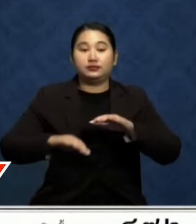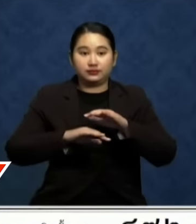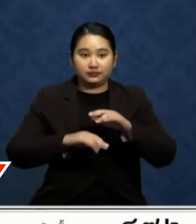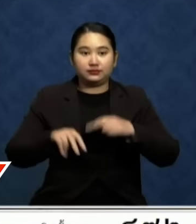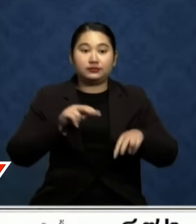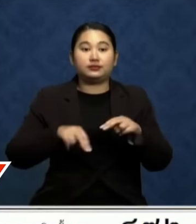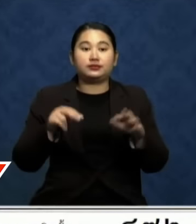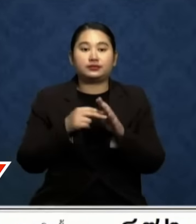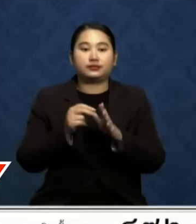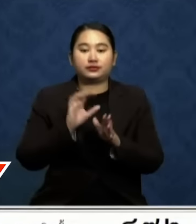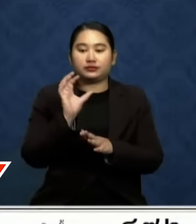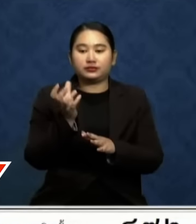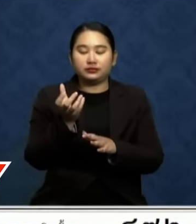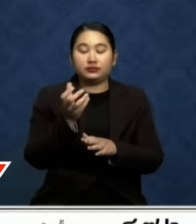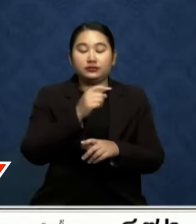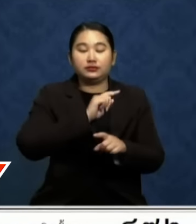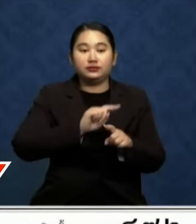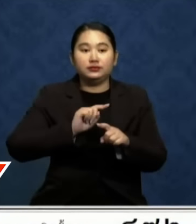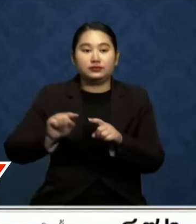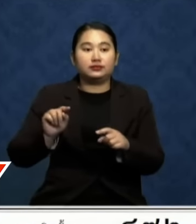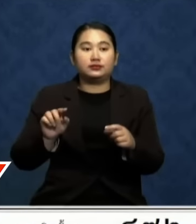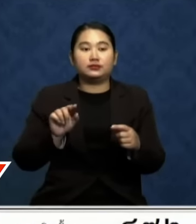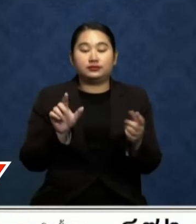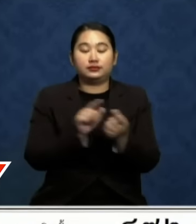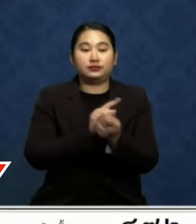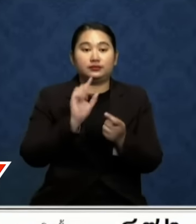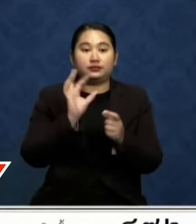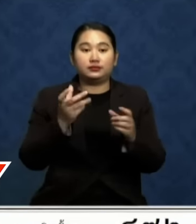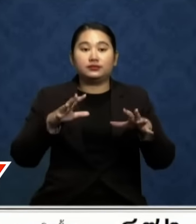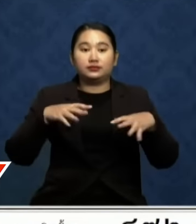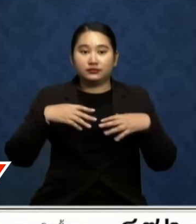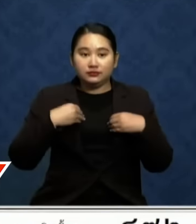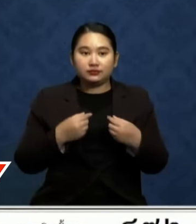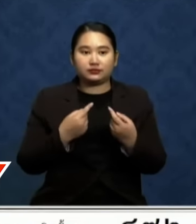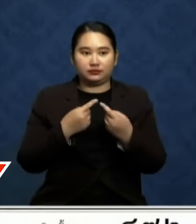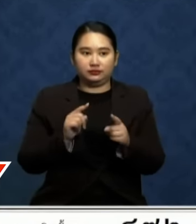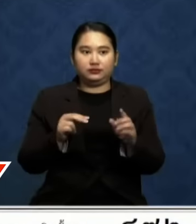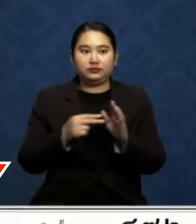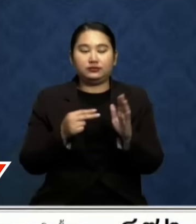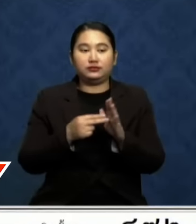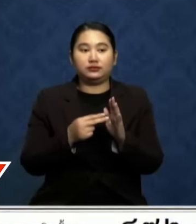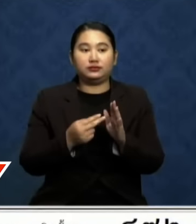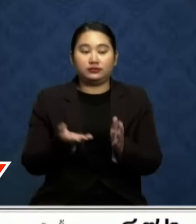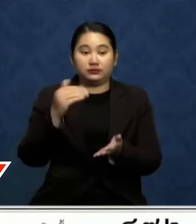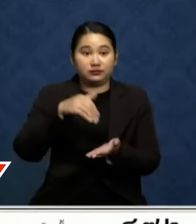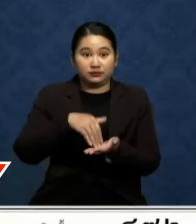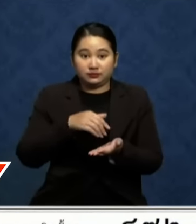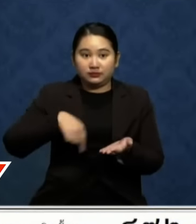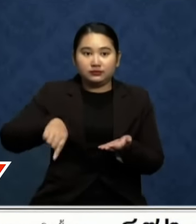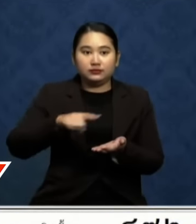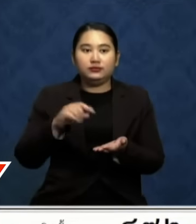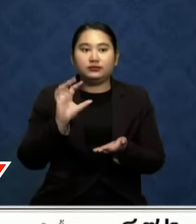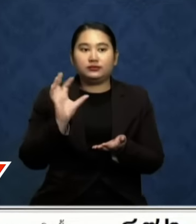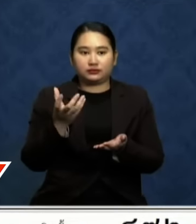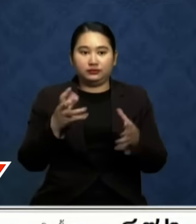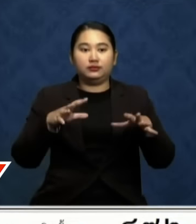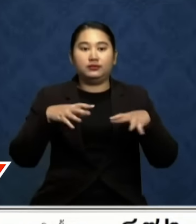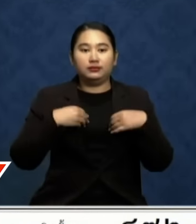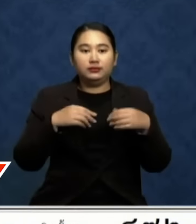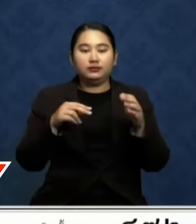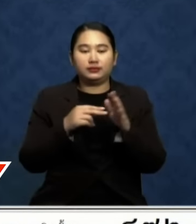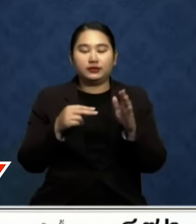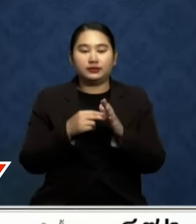ไรท์ที่ทั่วโลกยอมรับนะคะการตัดเสื้อตัวเดียวแต่เสื้อตอนนั้นเนี่ยเป็นเสื้อที่ทั่วโลกยอมรับเนี่ยเป็นเรื่องเบสิกมาก